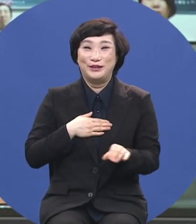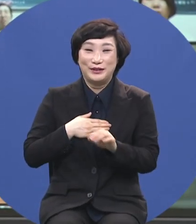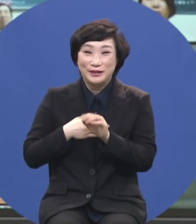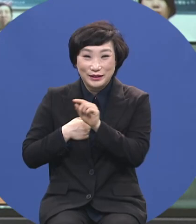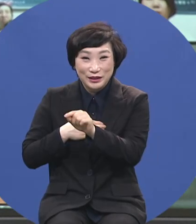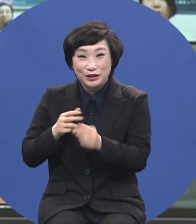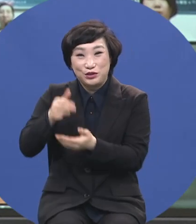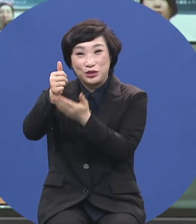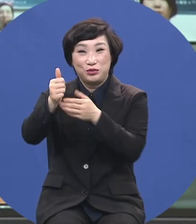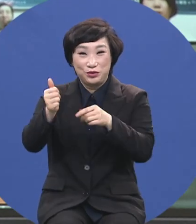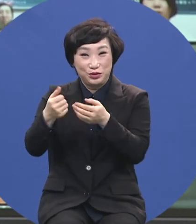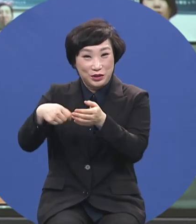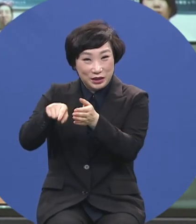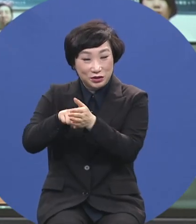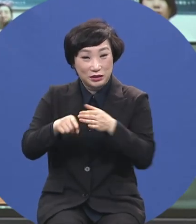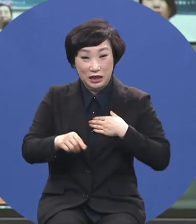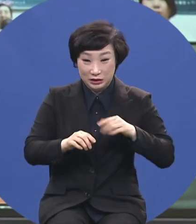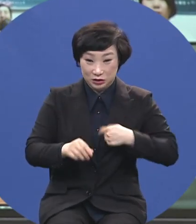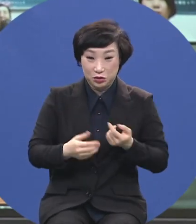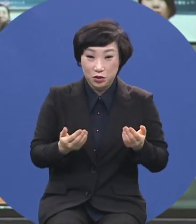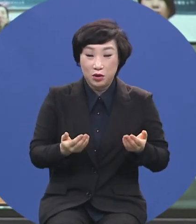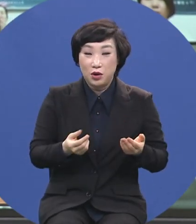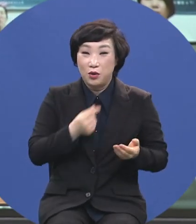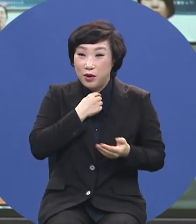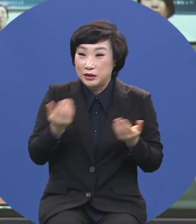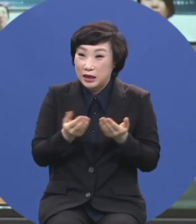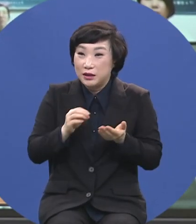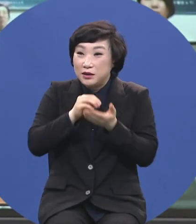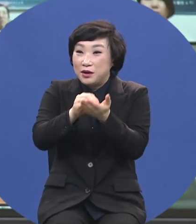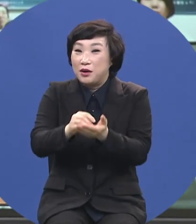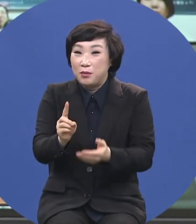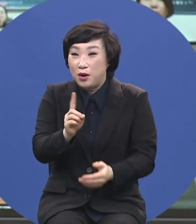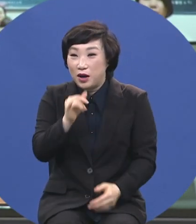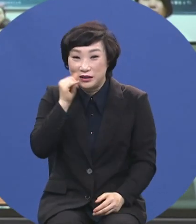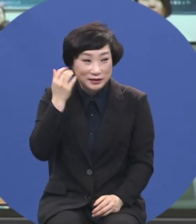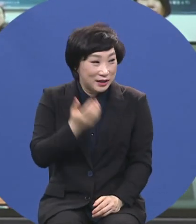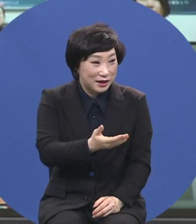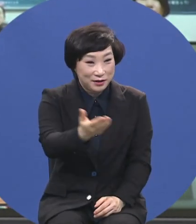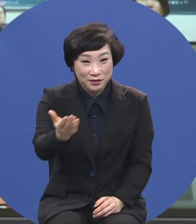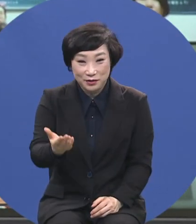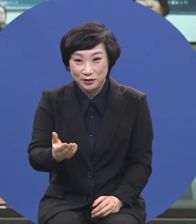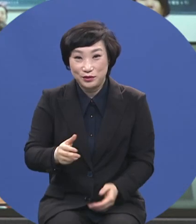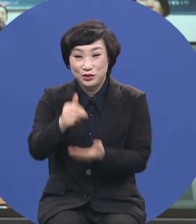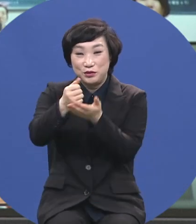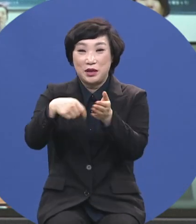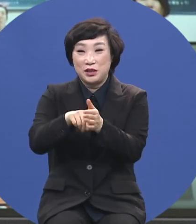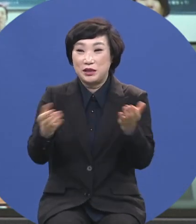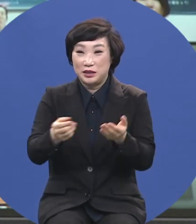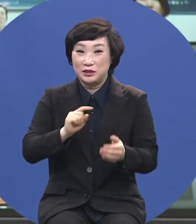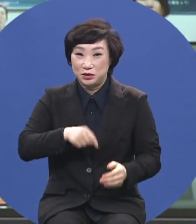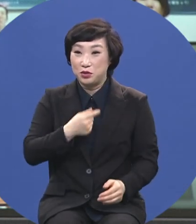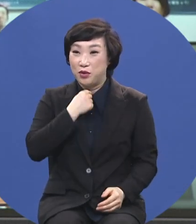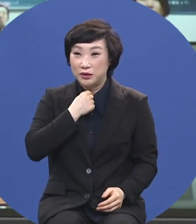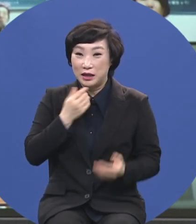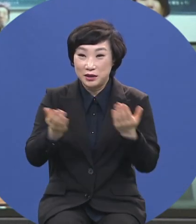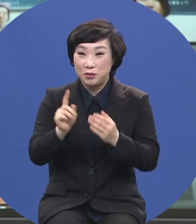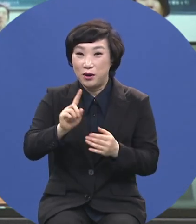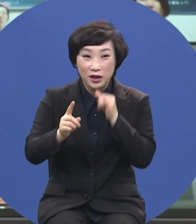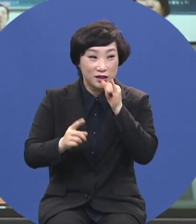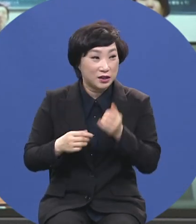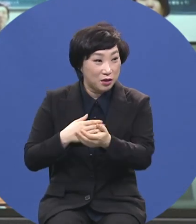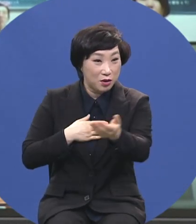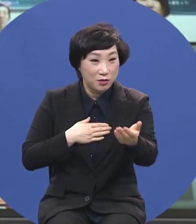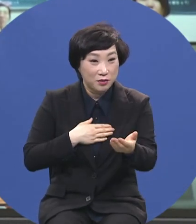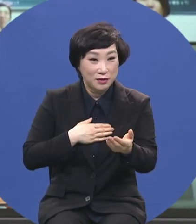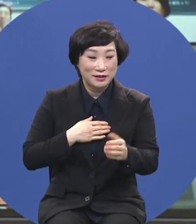주님 위해서 못 하나? 우리는 주님 위해서 자원해서 뭘 하나? 자, 교회가 무슨 일